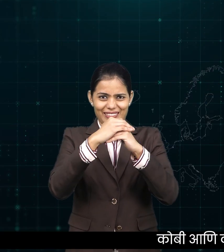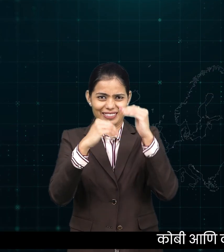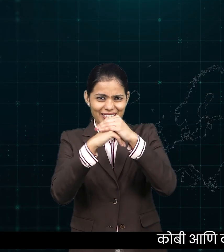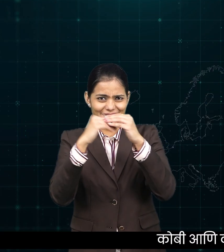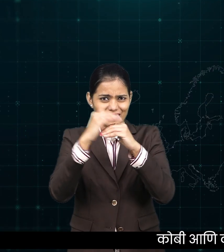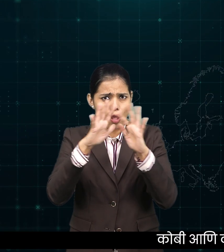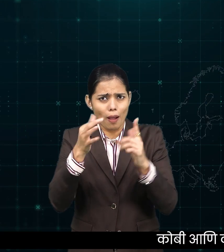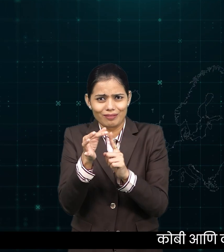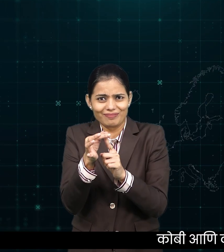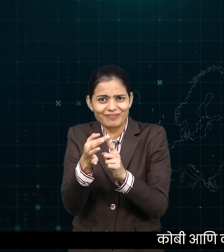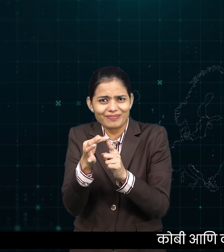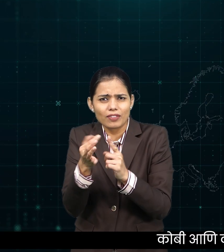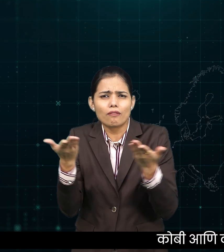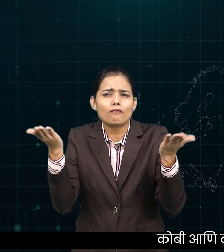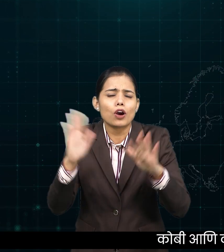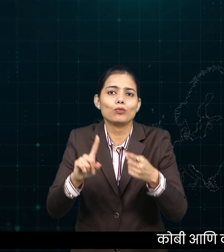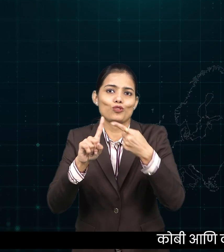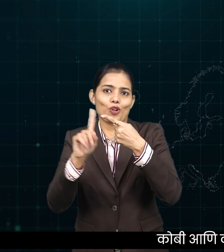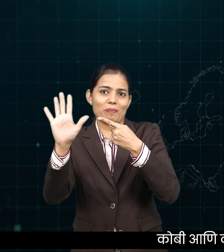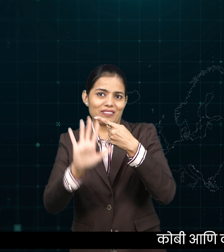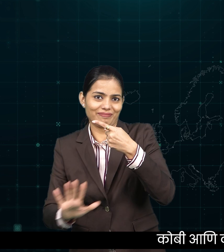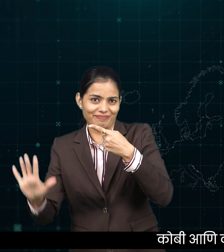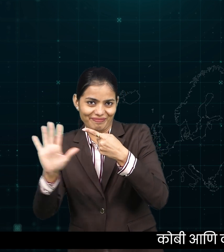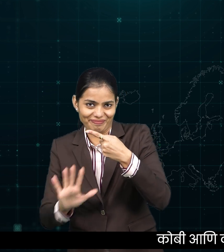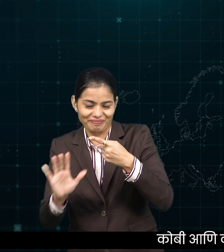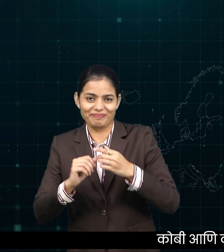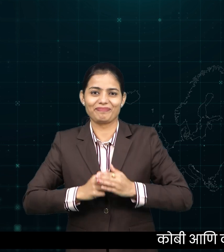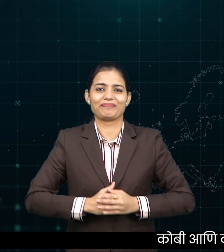कोबी आणि वाटाणे युरोपमधून आले.